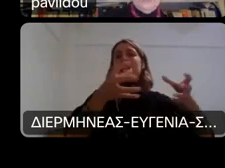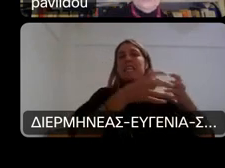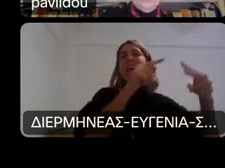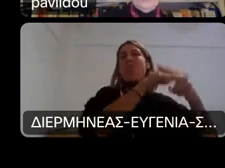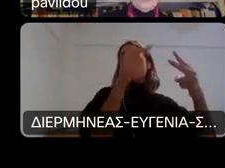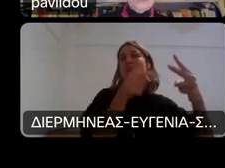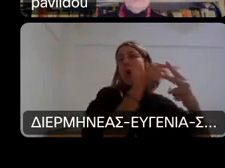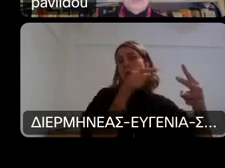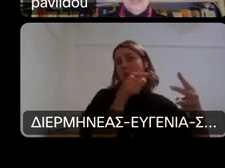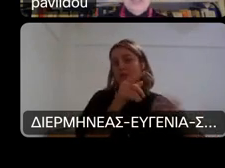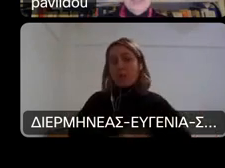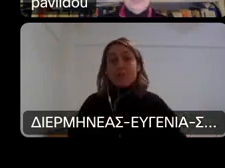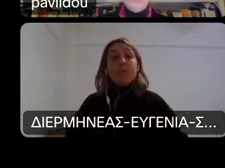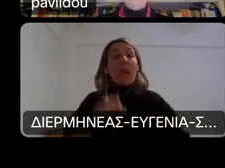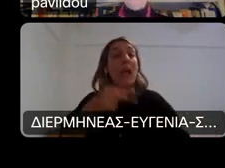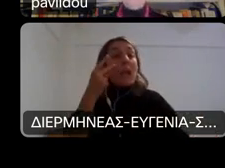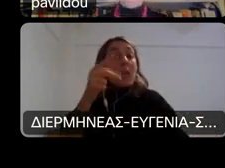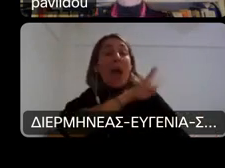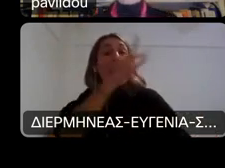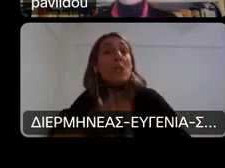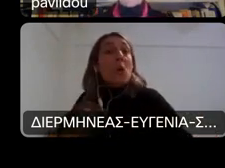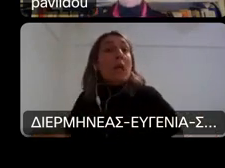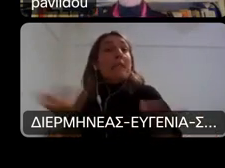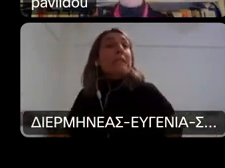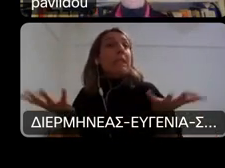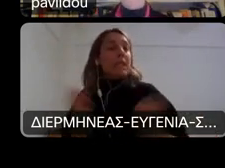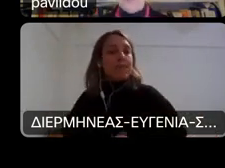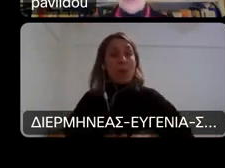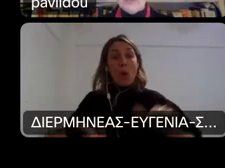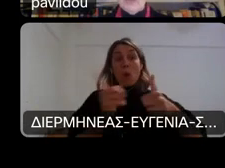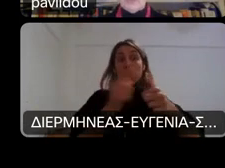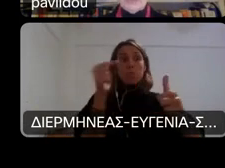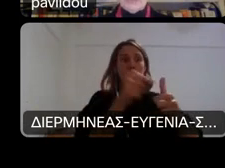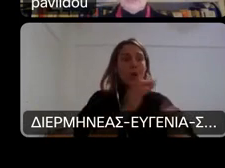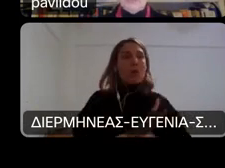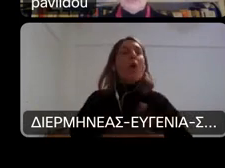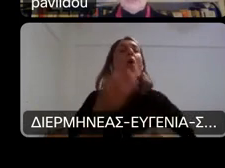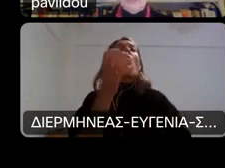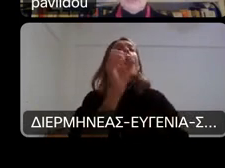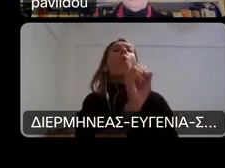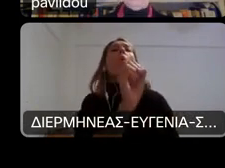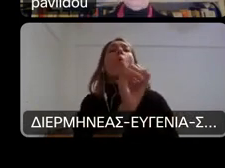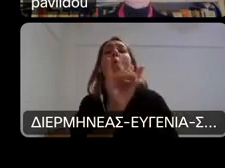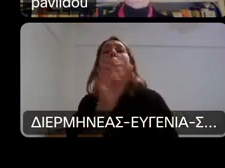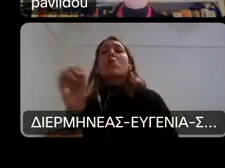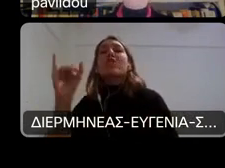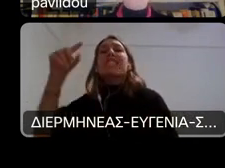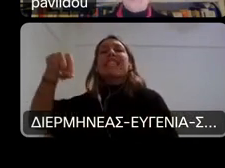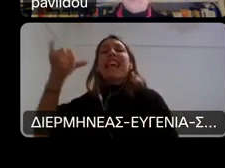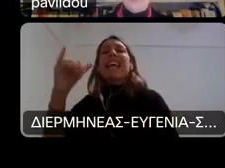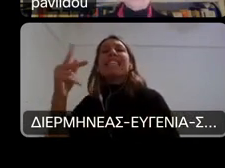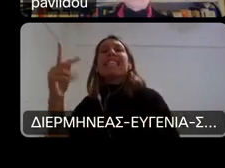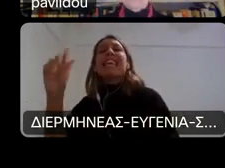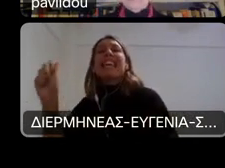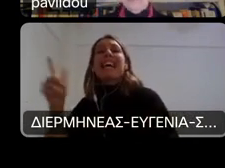πράξη. Το πρώτο ζήτημα έχει να κάνει με τη θηλυκοποίηση των ουσιαστικών, δηλαδή τη